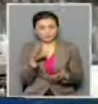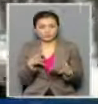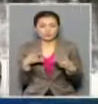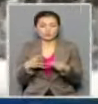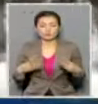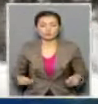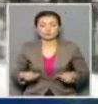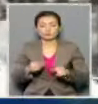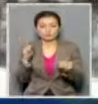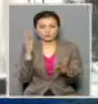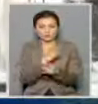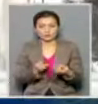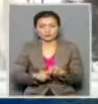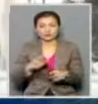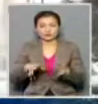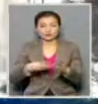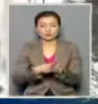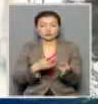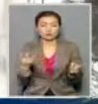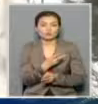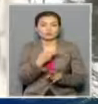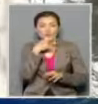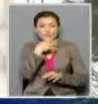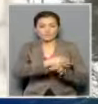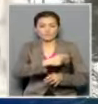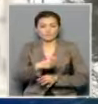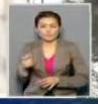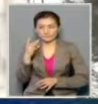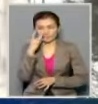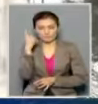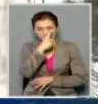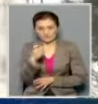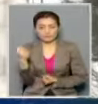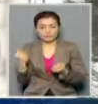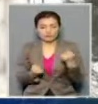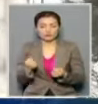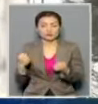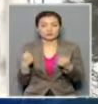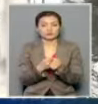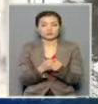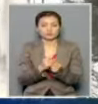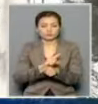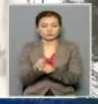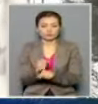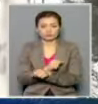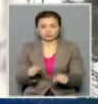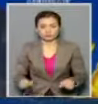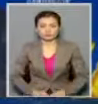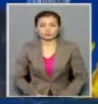зимних погодных условий. По сигналу тревоги компетентные органы предупреждают водителей ехать без превышения